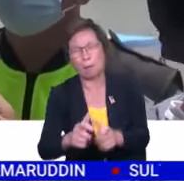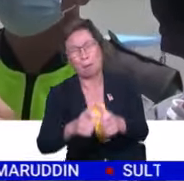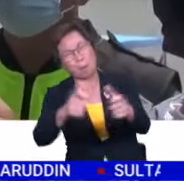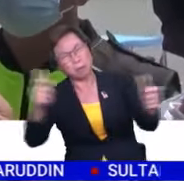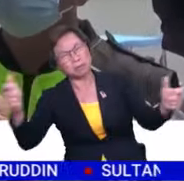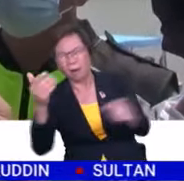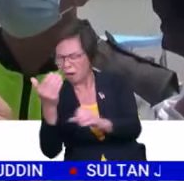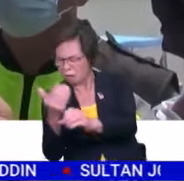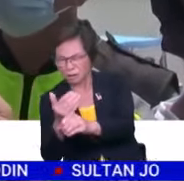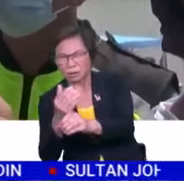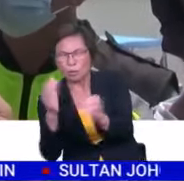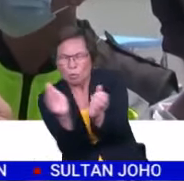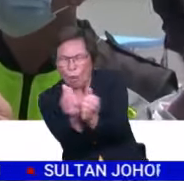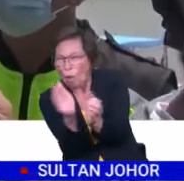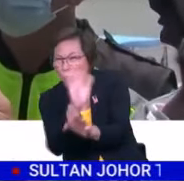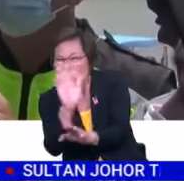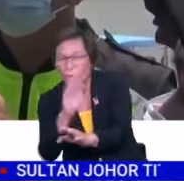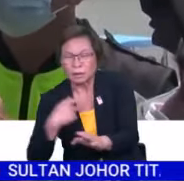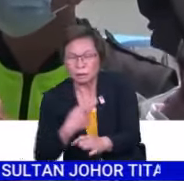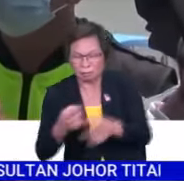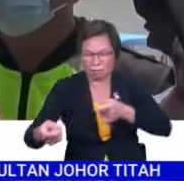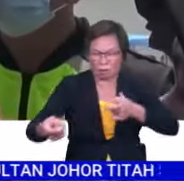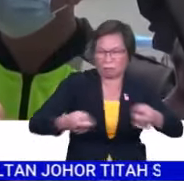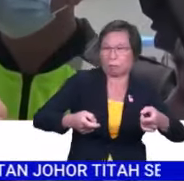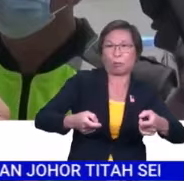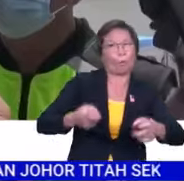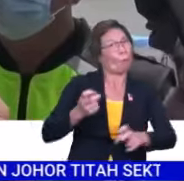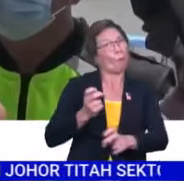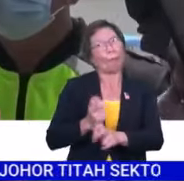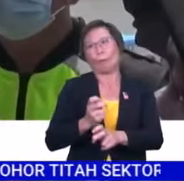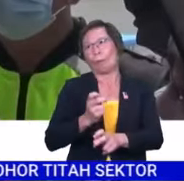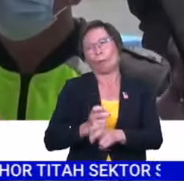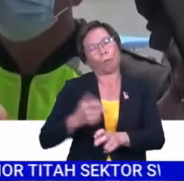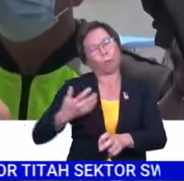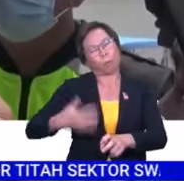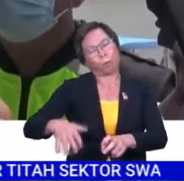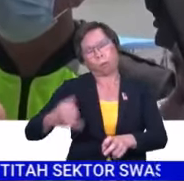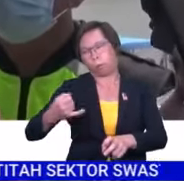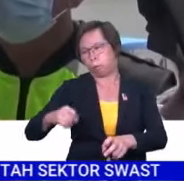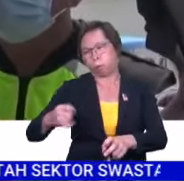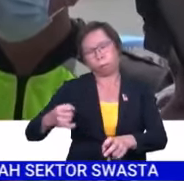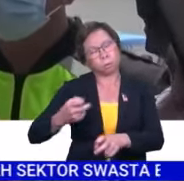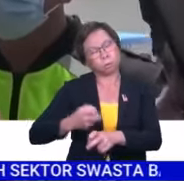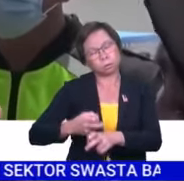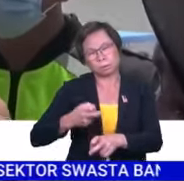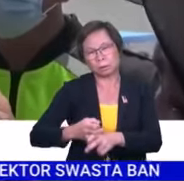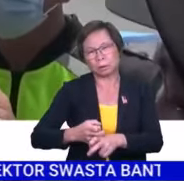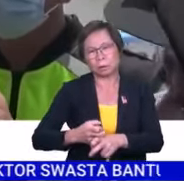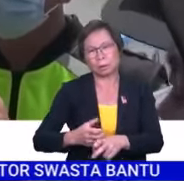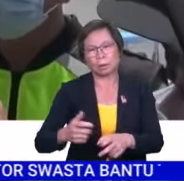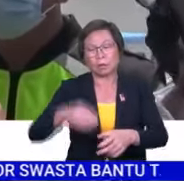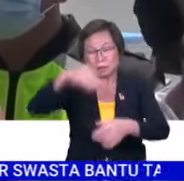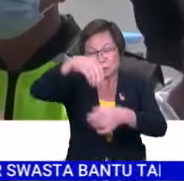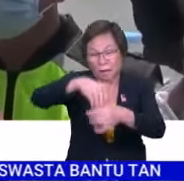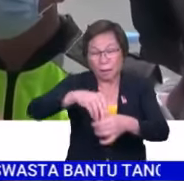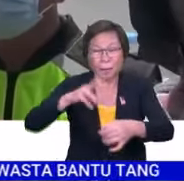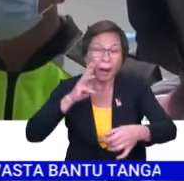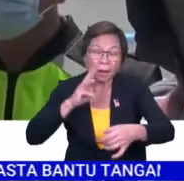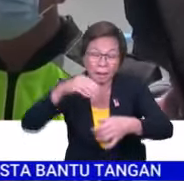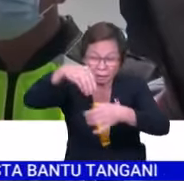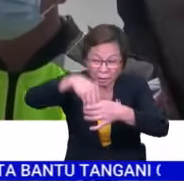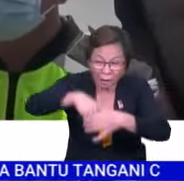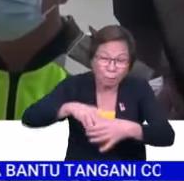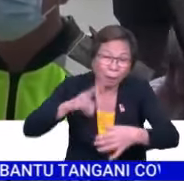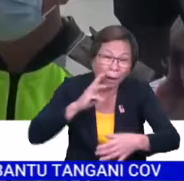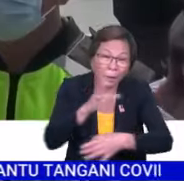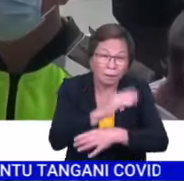besar. Jadi kita nak handle benda tu banyak kesukaran. Size dia bawah dalam air dan also